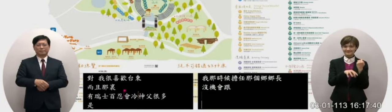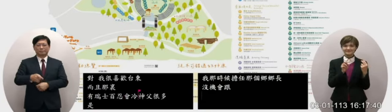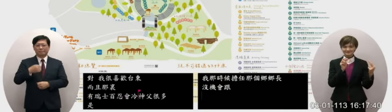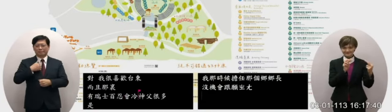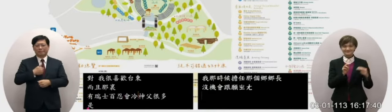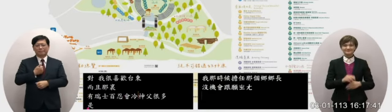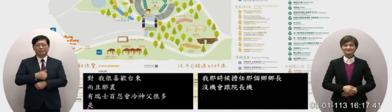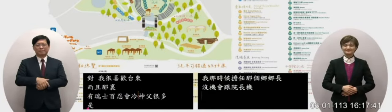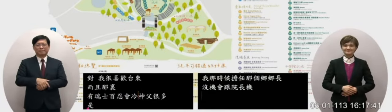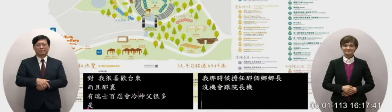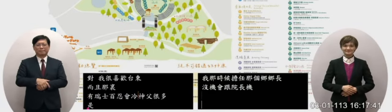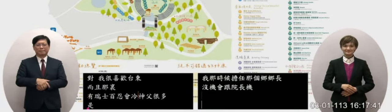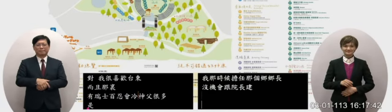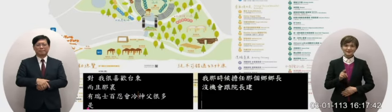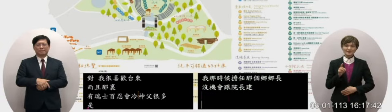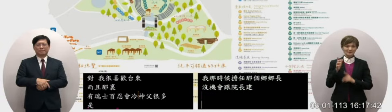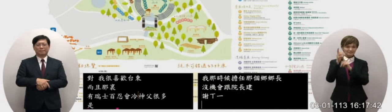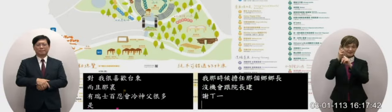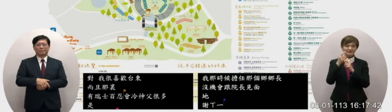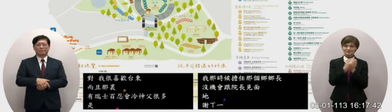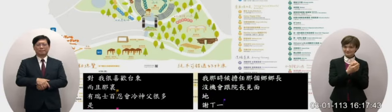保佑，谢谢天主保佑。